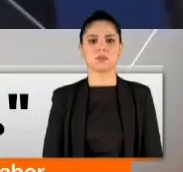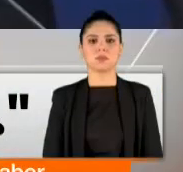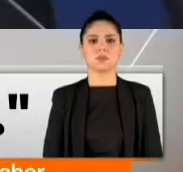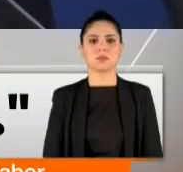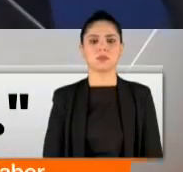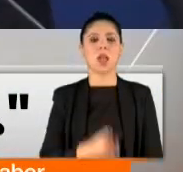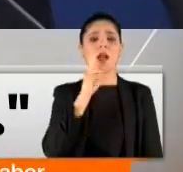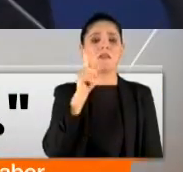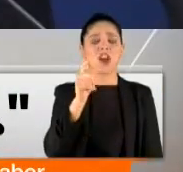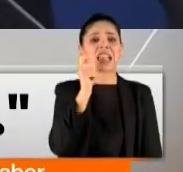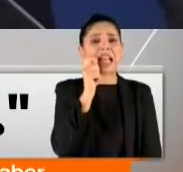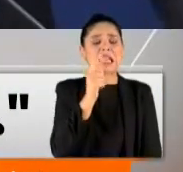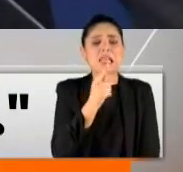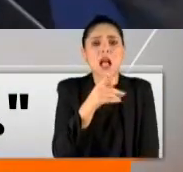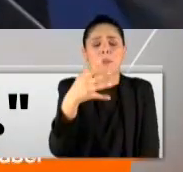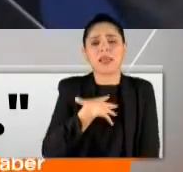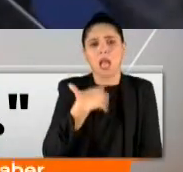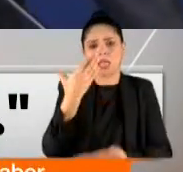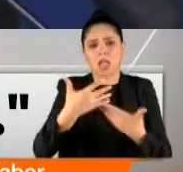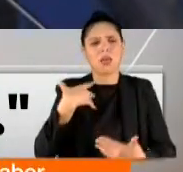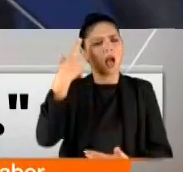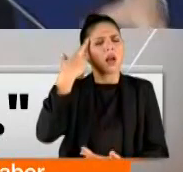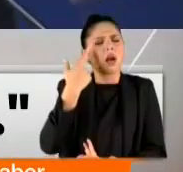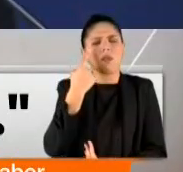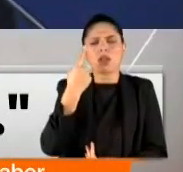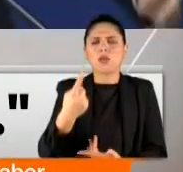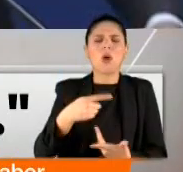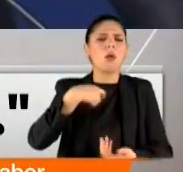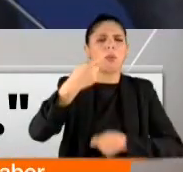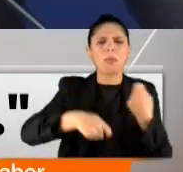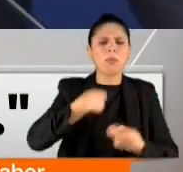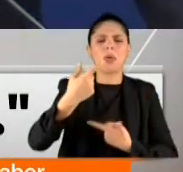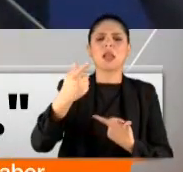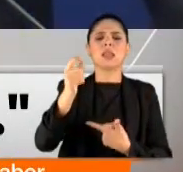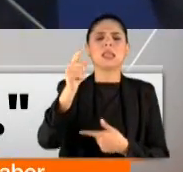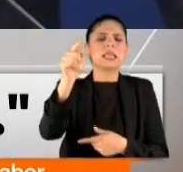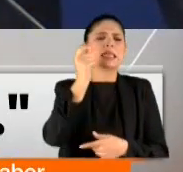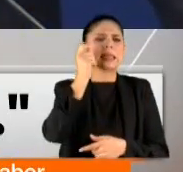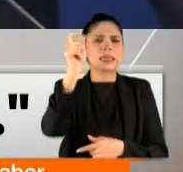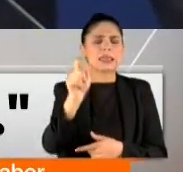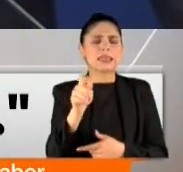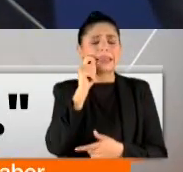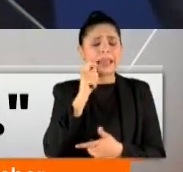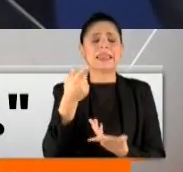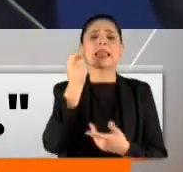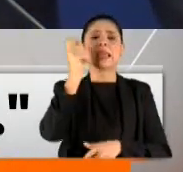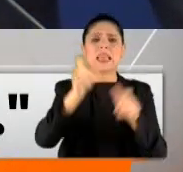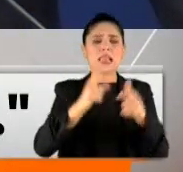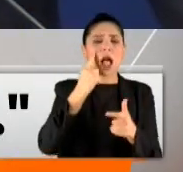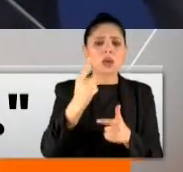Fransa İslamı'ndan bahsediyor. Kendi kafasına göre dinleri, insanları bir mühendislik faaliyetinden